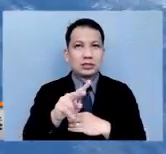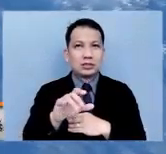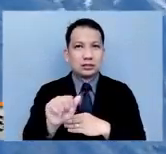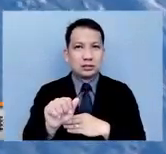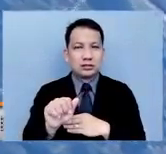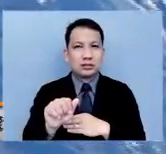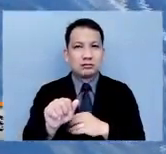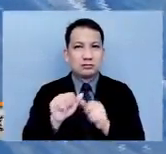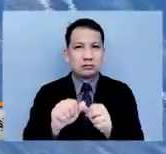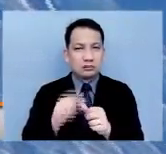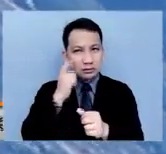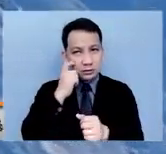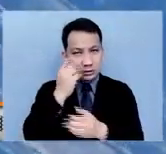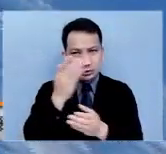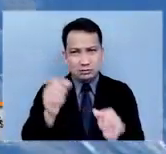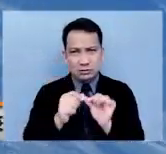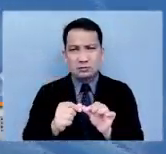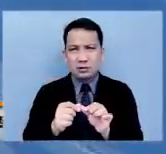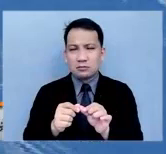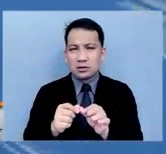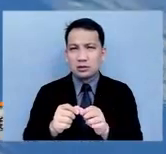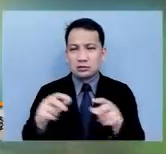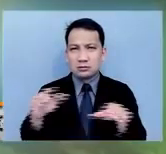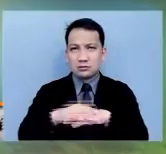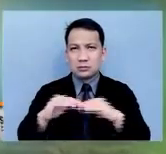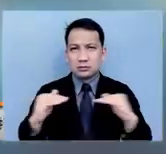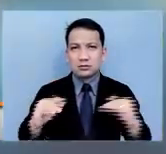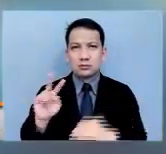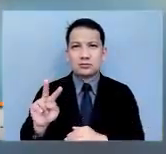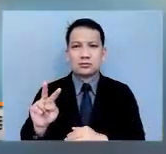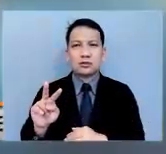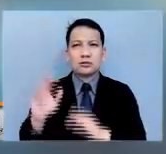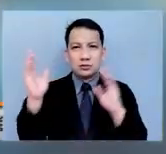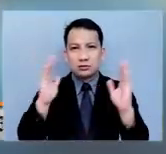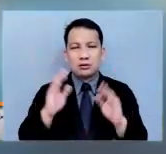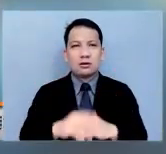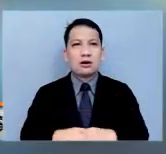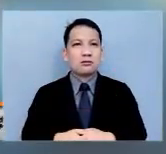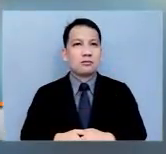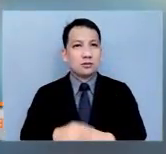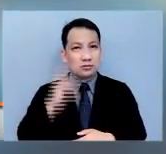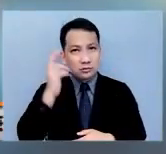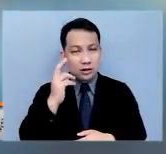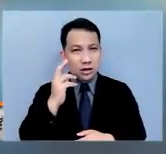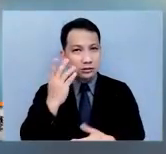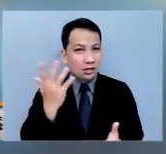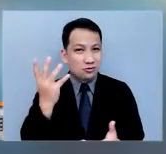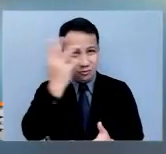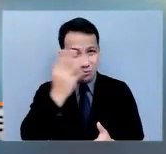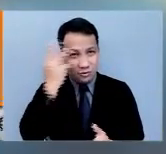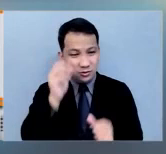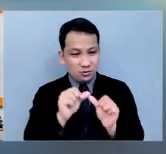sa pag-aalboroto, nakataas pa rin ang alert level 2 sa Bulkang Mayon. Ang pinangangambahan natin dito ay yung patuloy